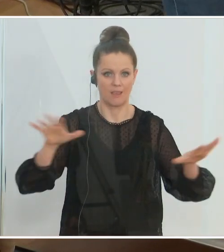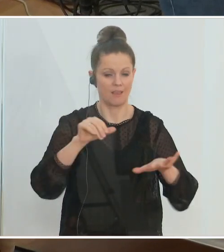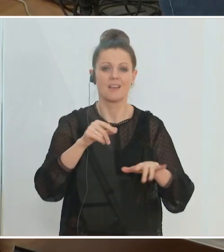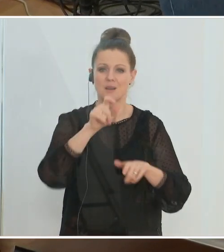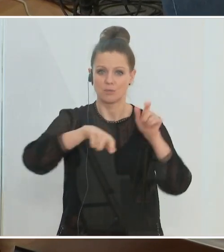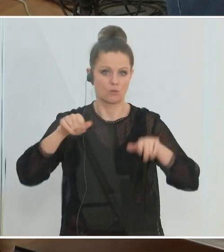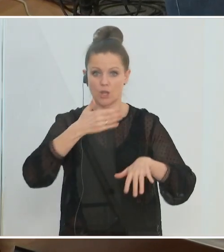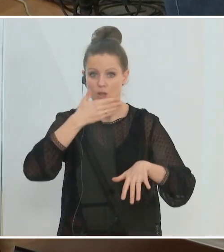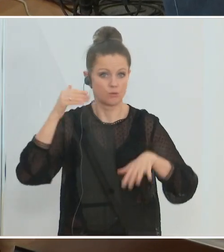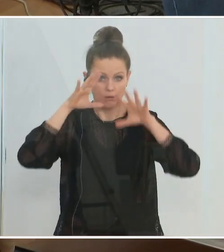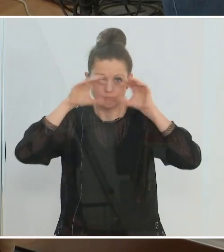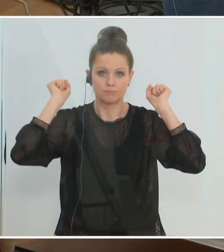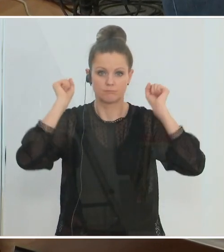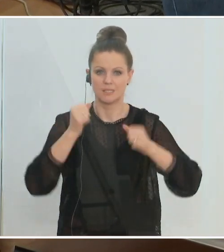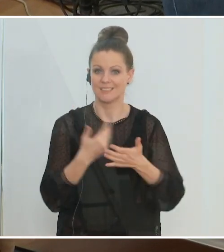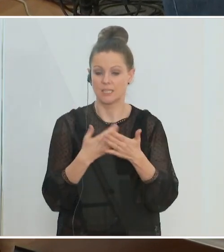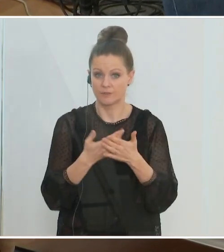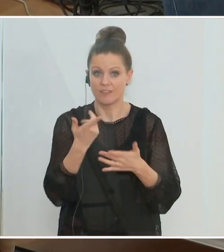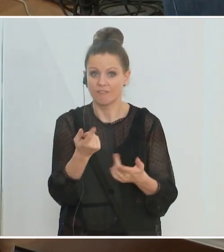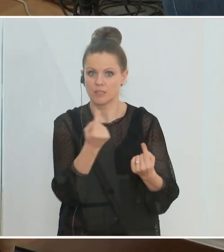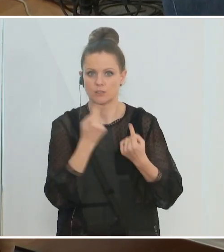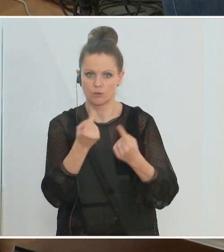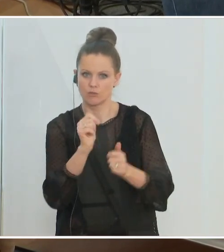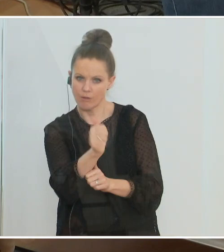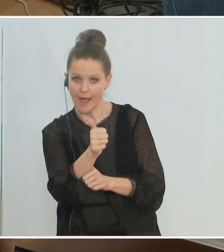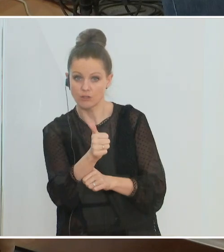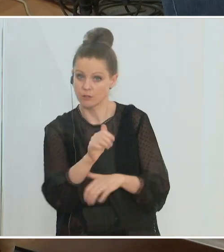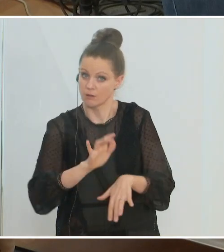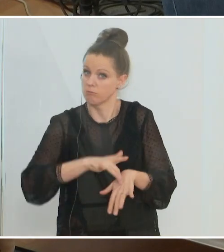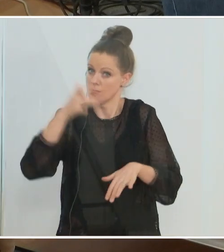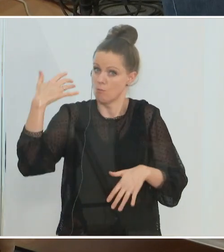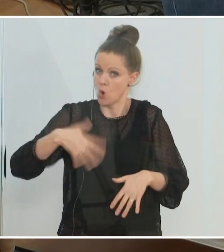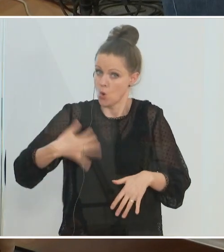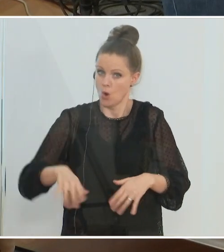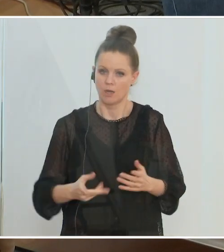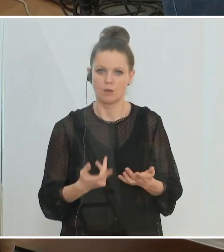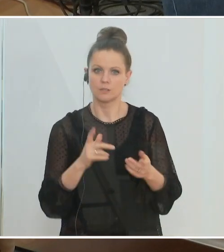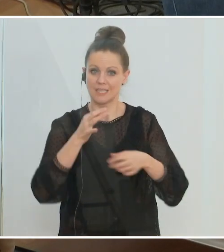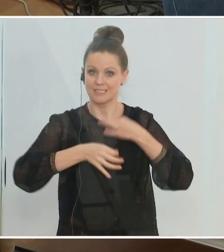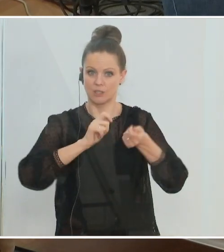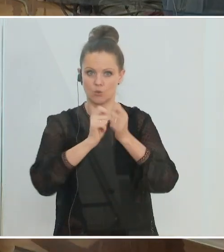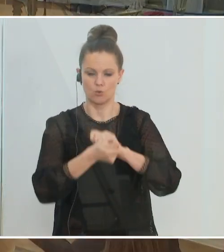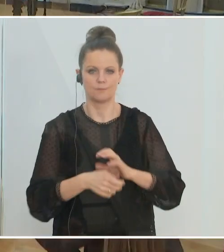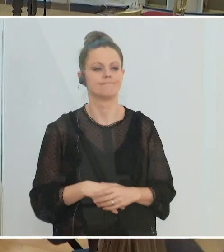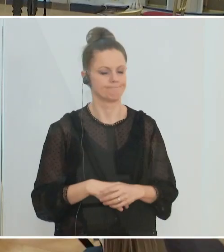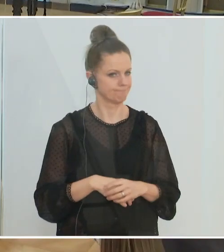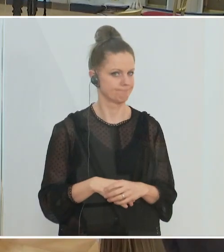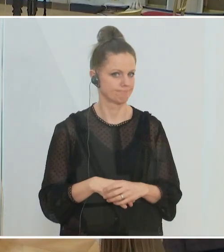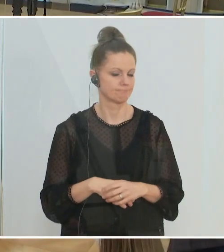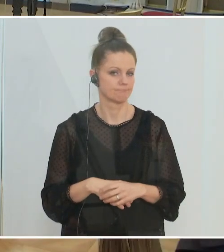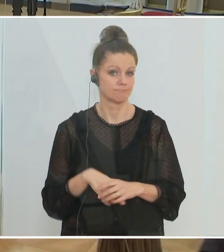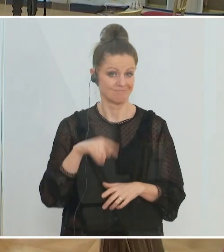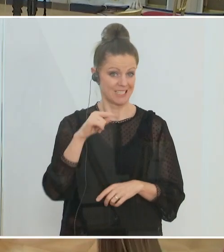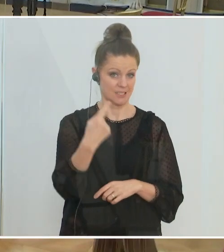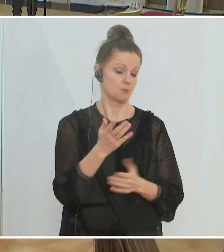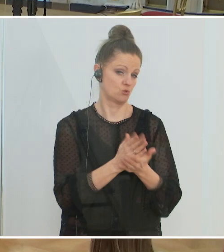Sie mal fragen, wie prekär schätzen Sie die Lage ein und hat man jetzt vor, da in Zukunft an der Strategie etwas zu ändern? Also klar ist, so wie Sie